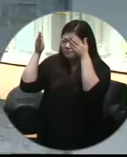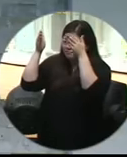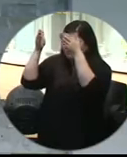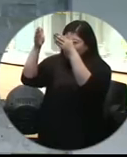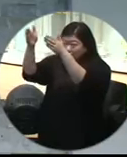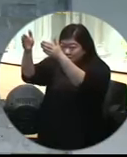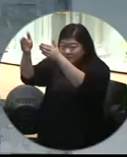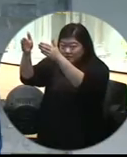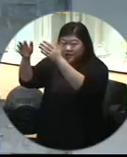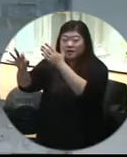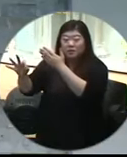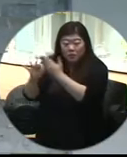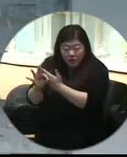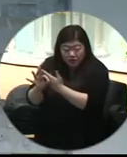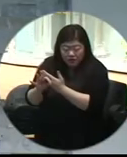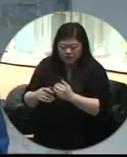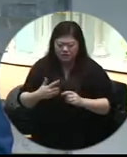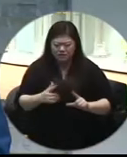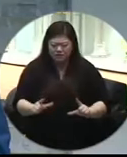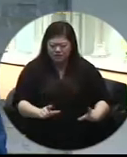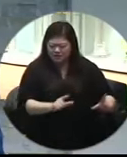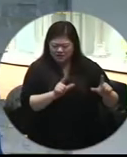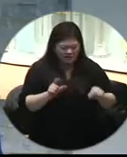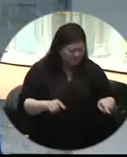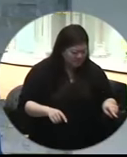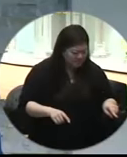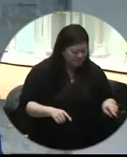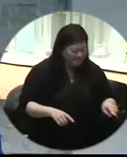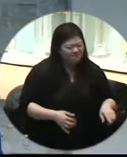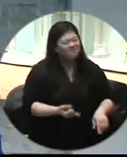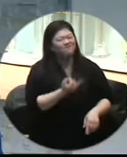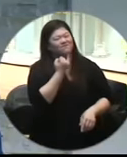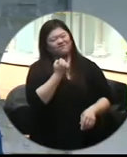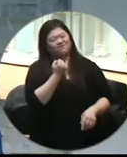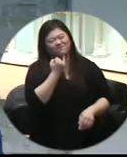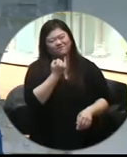자는 세상 서론에 흔들리지 않는다는 거예요.